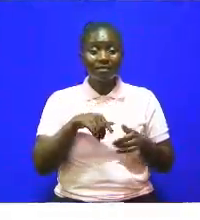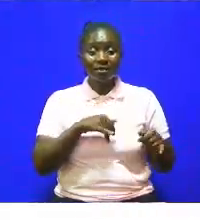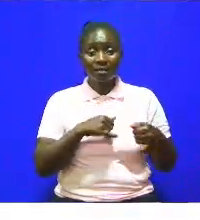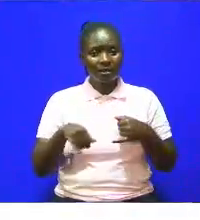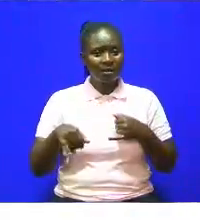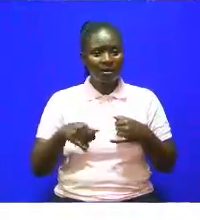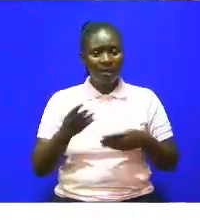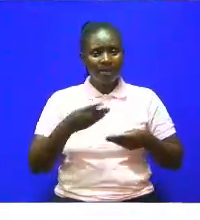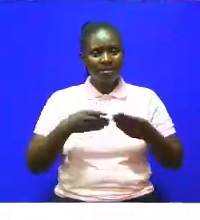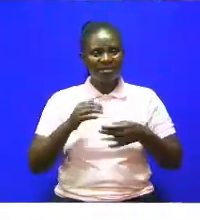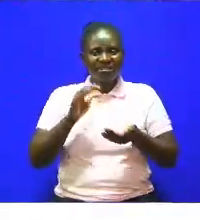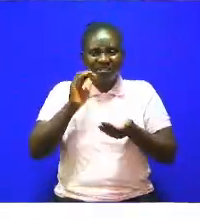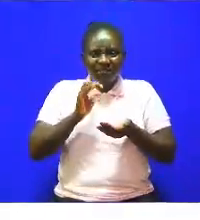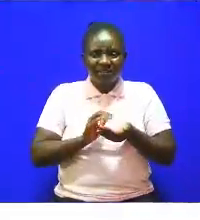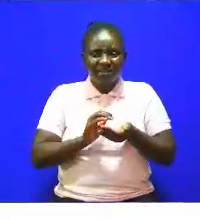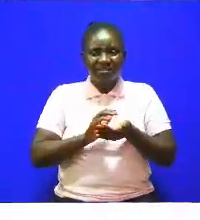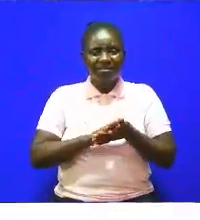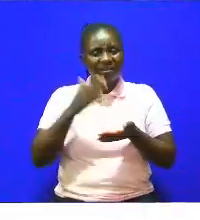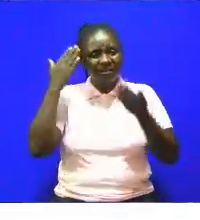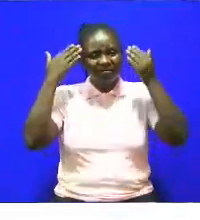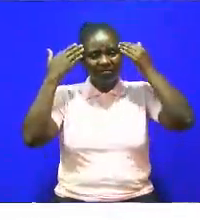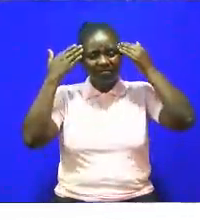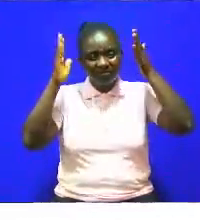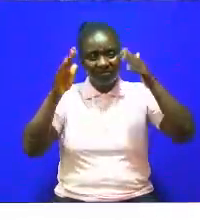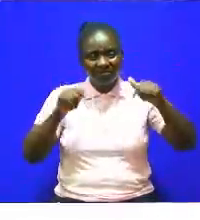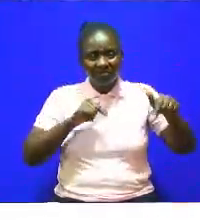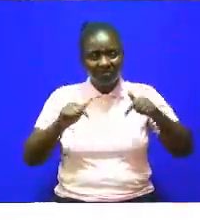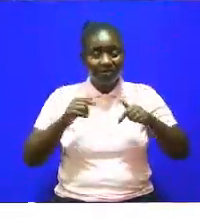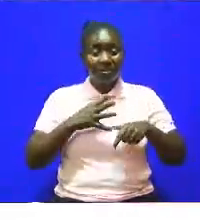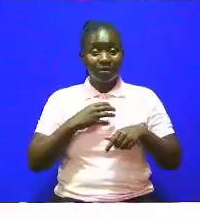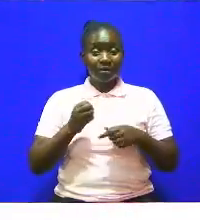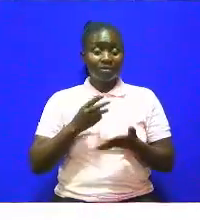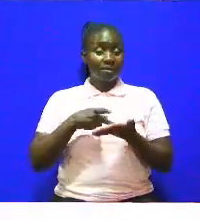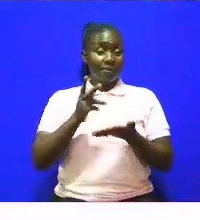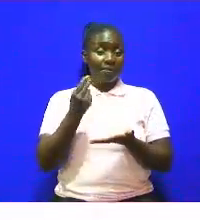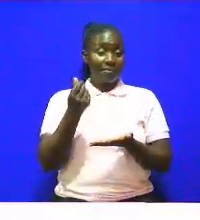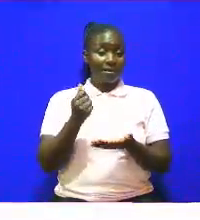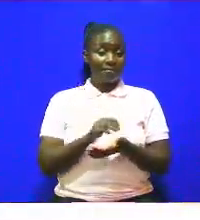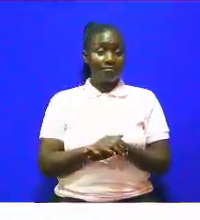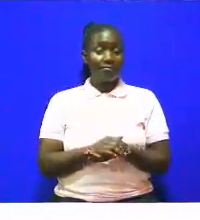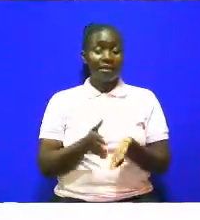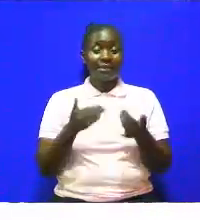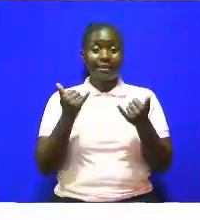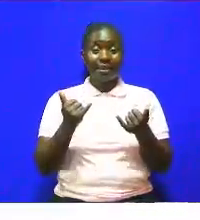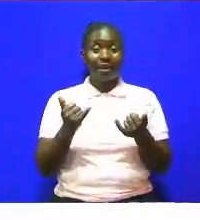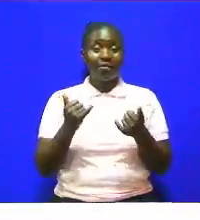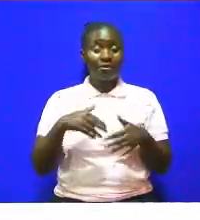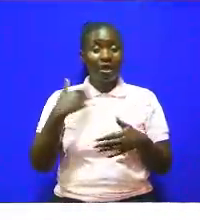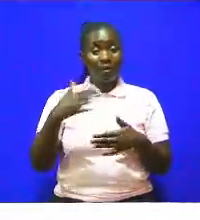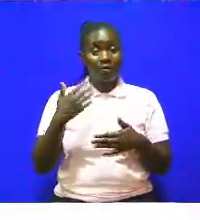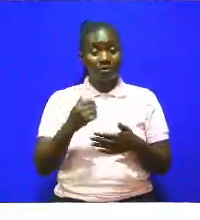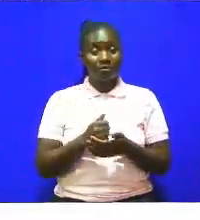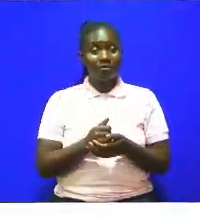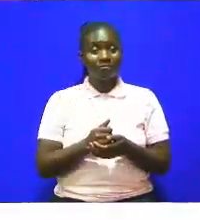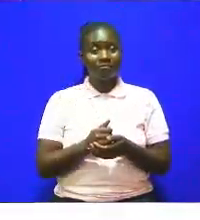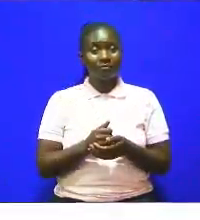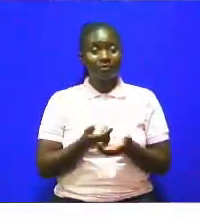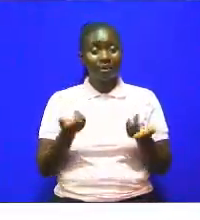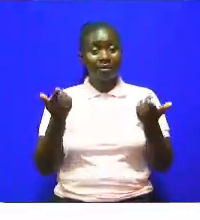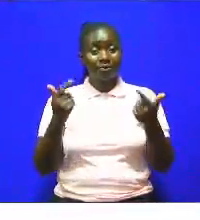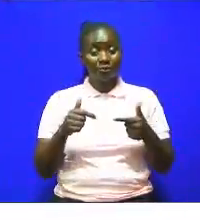imerudi chini. Hatujui tufanye nini? Kenya Power tunawalipa pesa na tunawalipa kila wakati pesa. Sasa leo